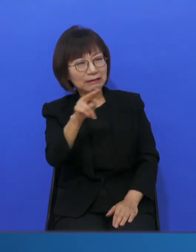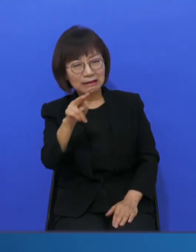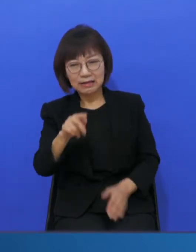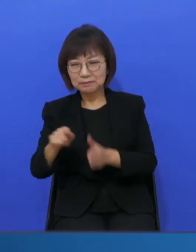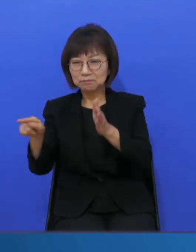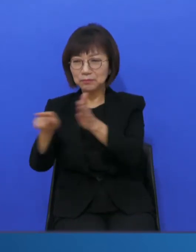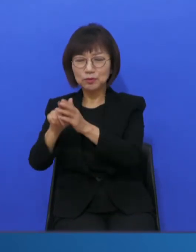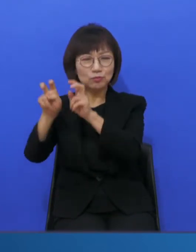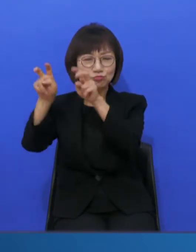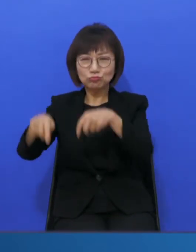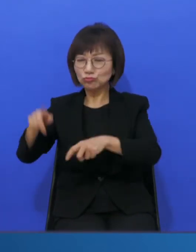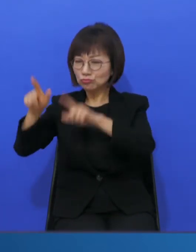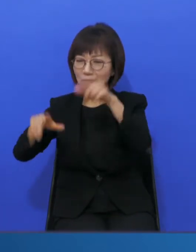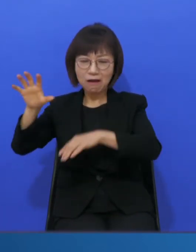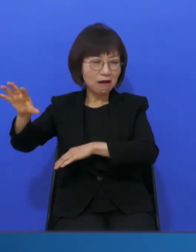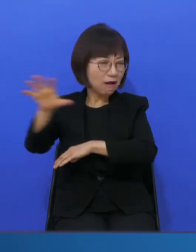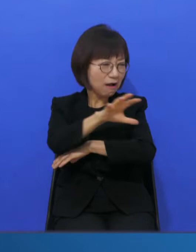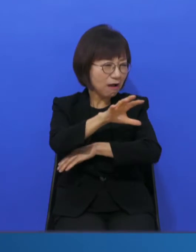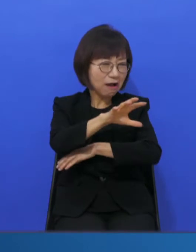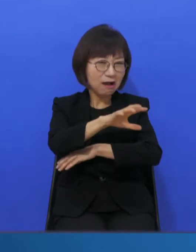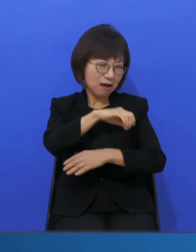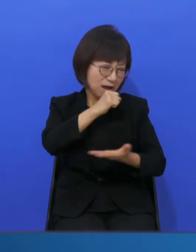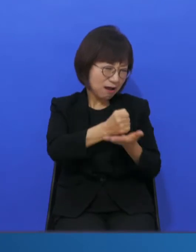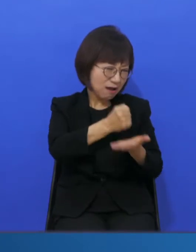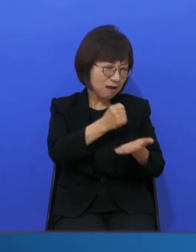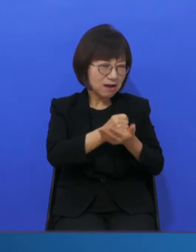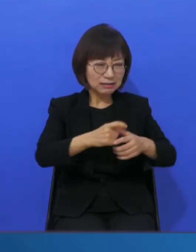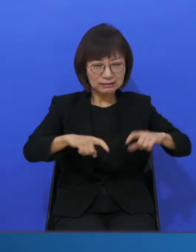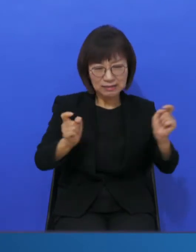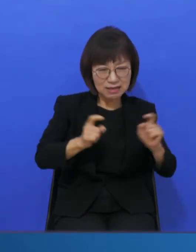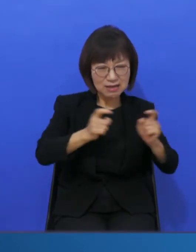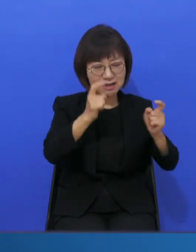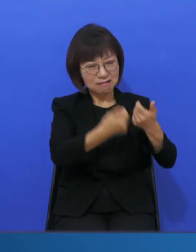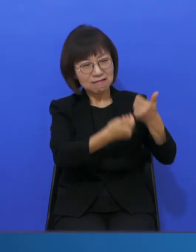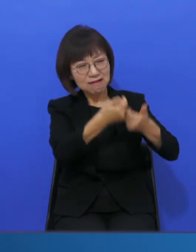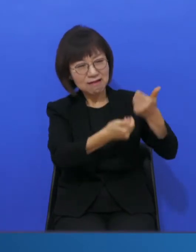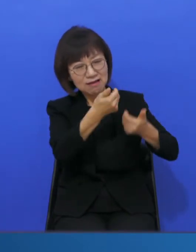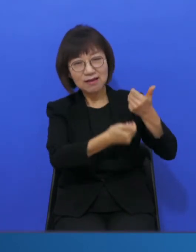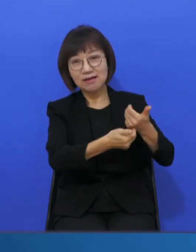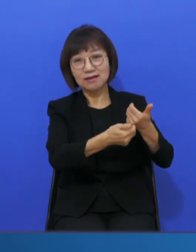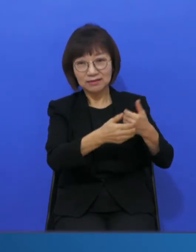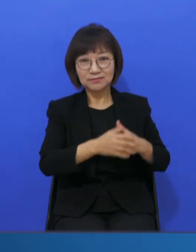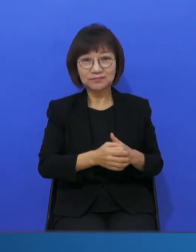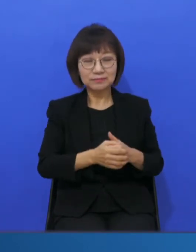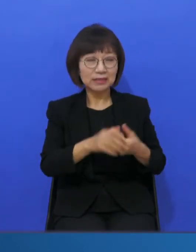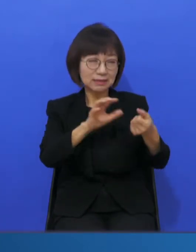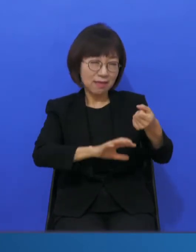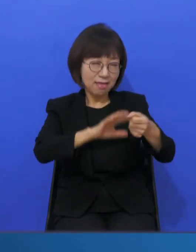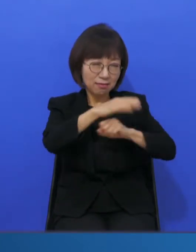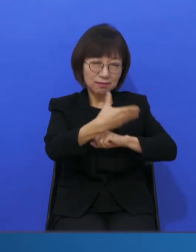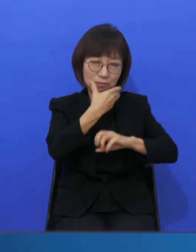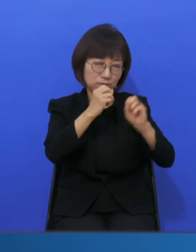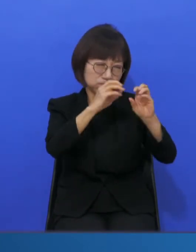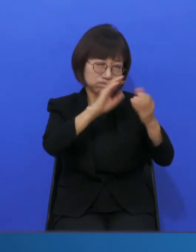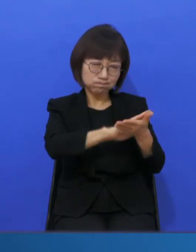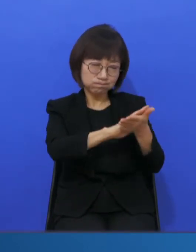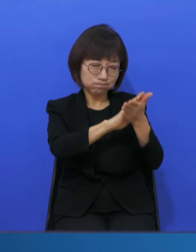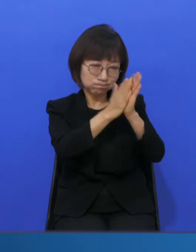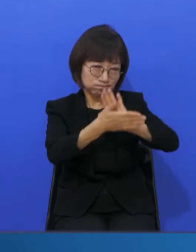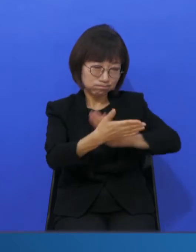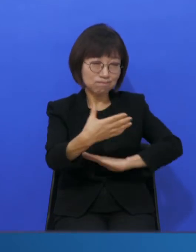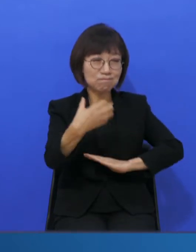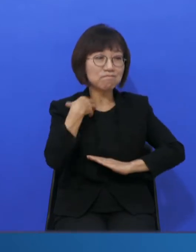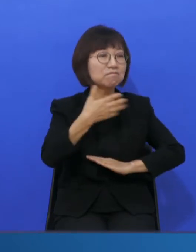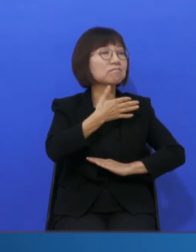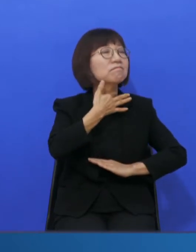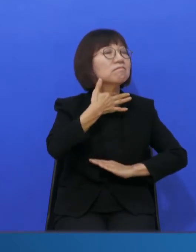of the world, they're acting and talking and speaking just as the people of the world. 세계 복음한 적이 없습니다. And not once have they done world evangelization.